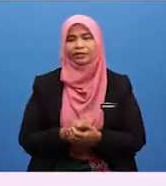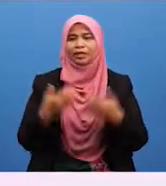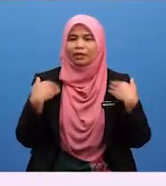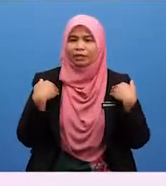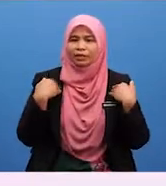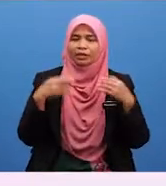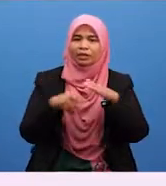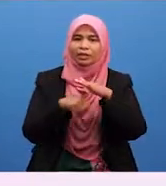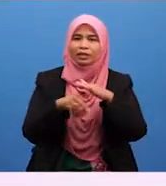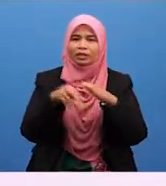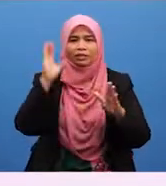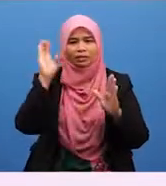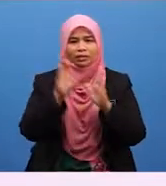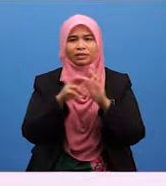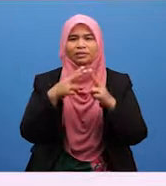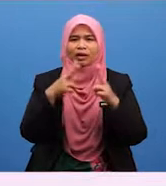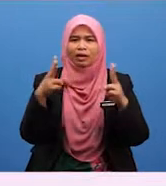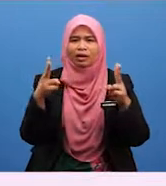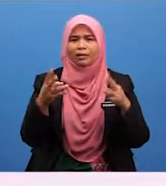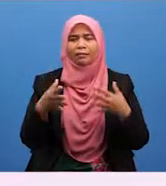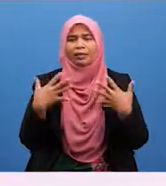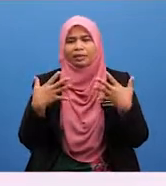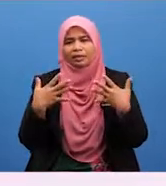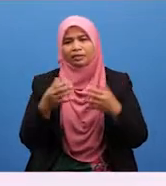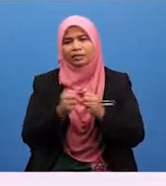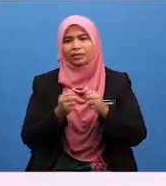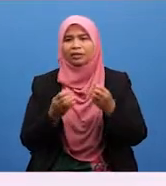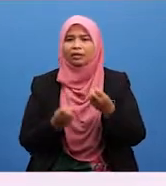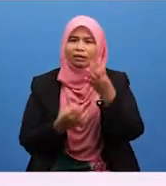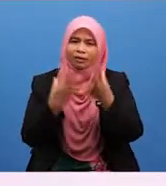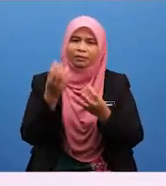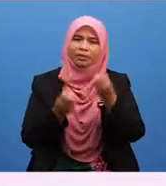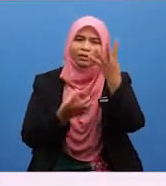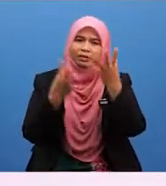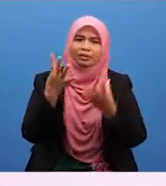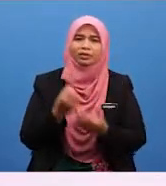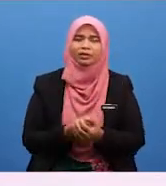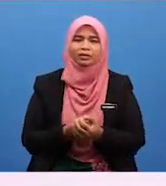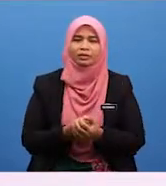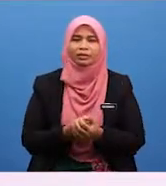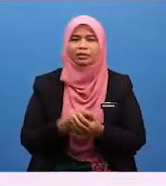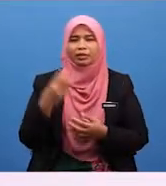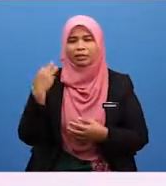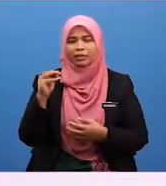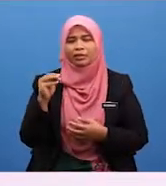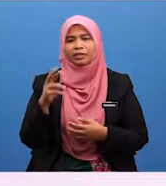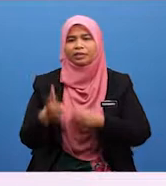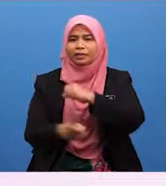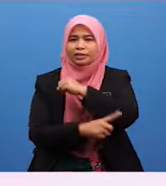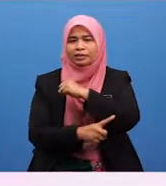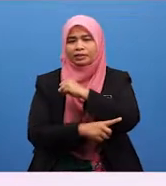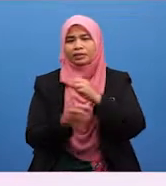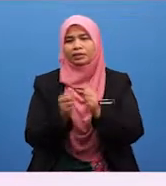Keadaan neraka digambarkan sangat panas dengan api yang marak dan menyala. Mereka diseksa